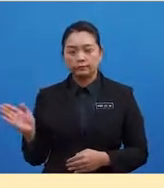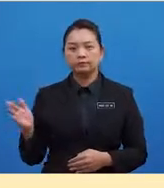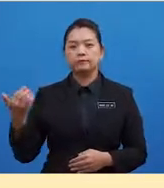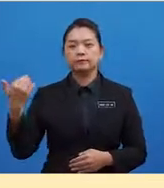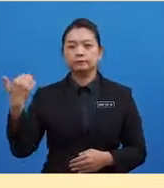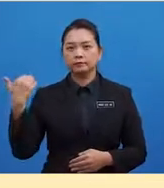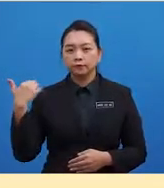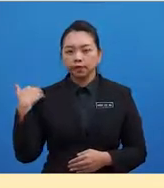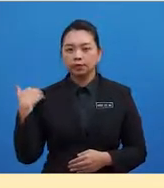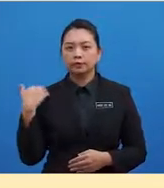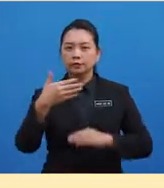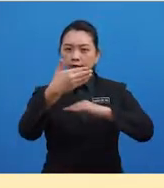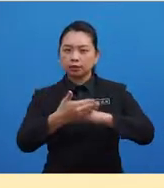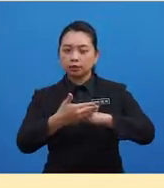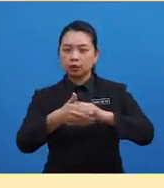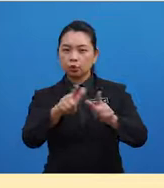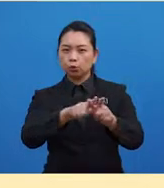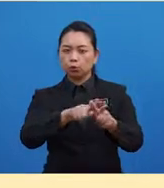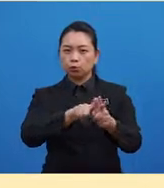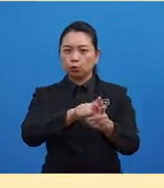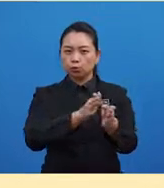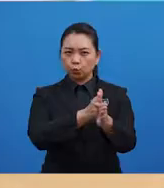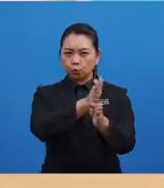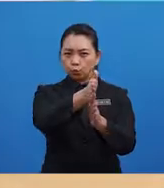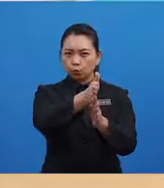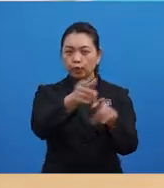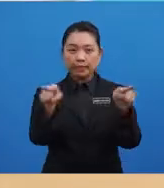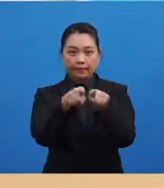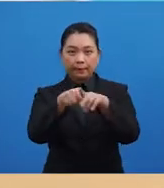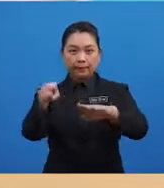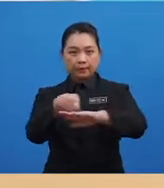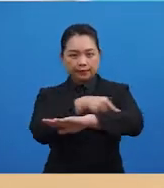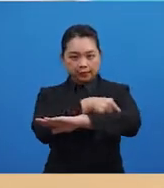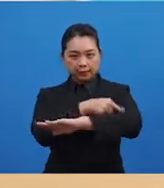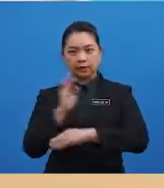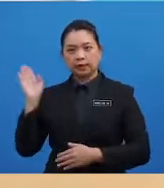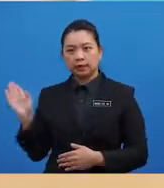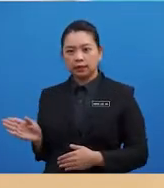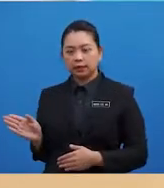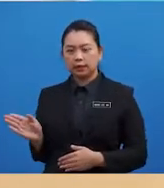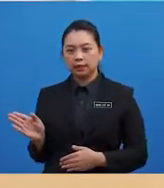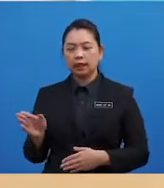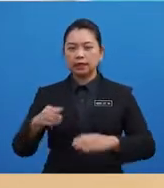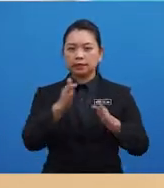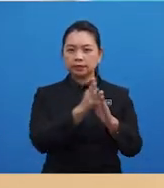mempunyai sisi lurus yang tidak sama panjang. Murid-murid sekalian, Bagi pengetahuan anda semua,